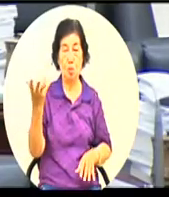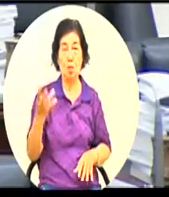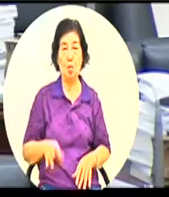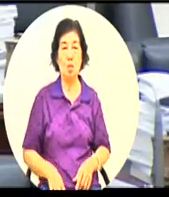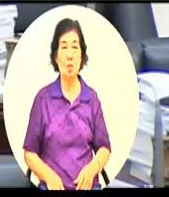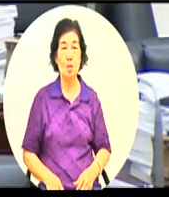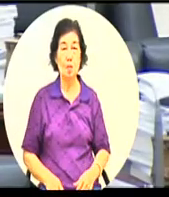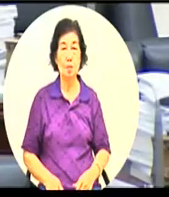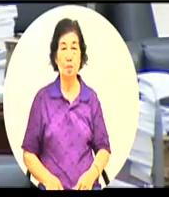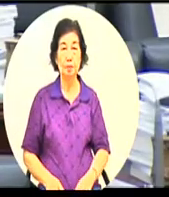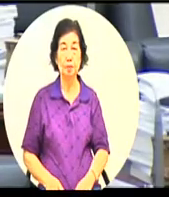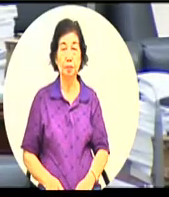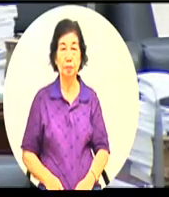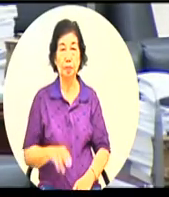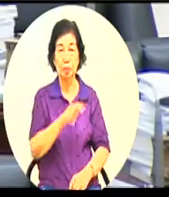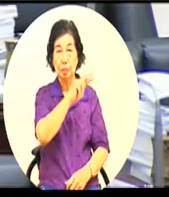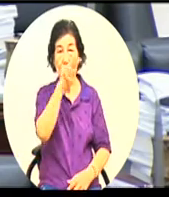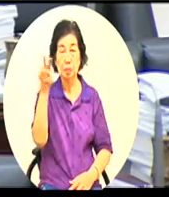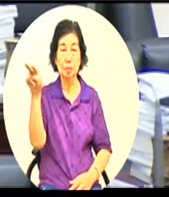你来看嘛，